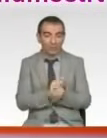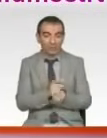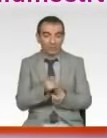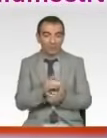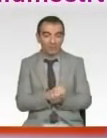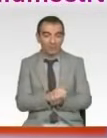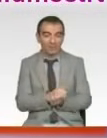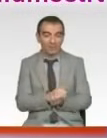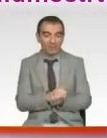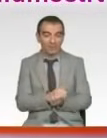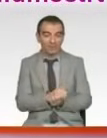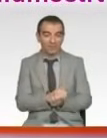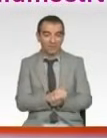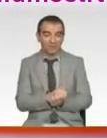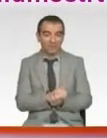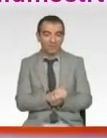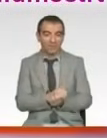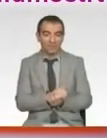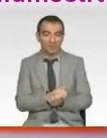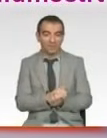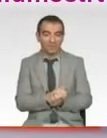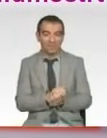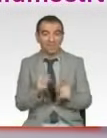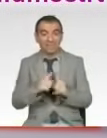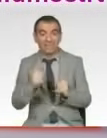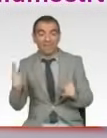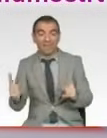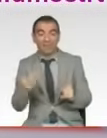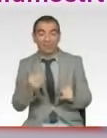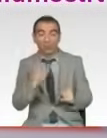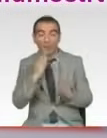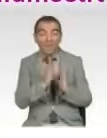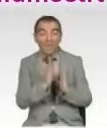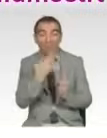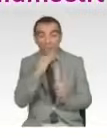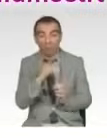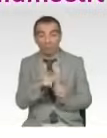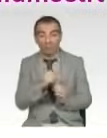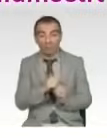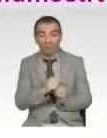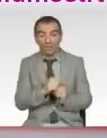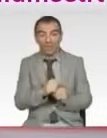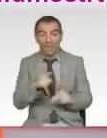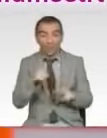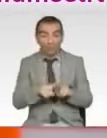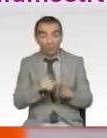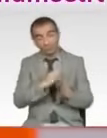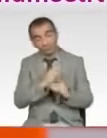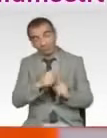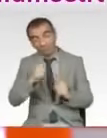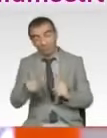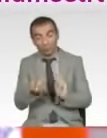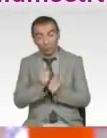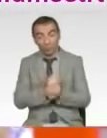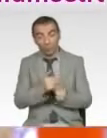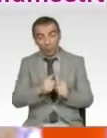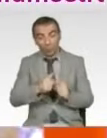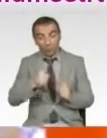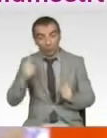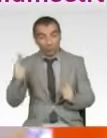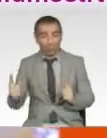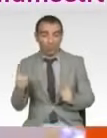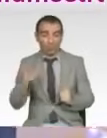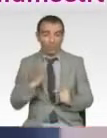kadar. Kasımbo Kaloba'ya kadar çünkü devamı sığmıyor. Bir daha söylesene Allah aşkına şunu bir daha söylesene. Abdülkerim Kasımbo Kaloba Mabotise Konuk Mendoza